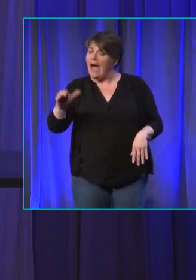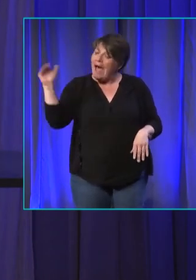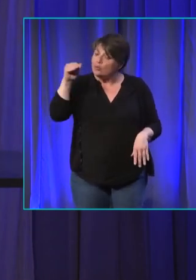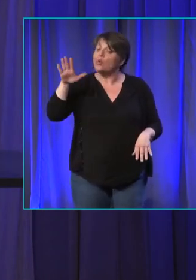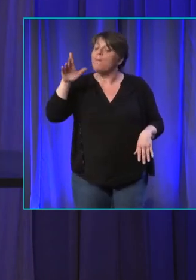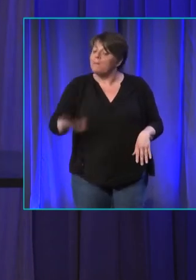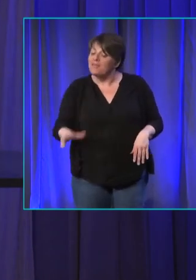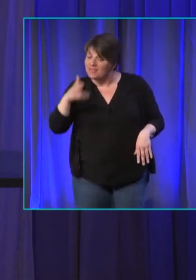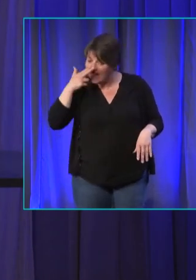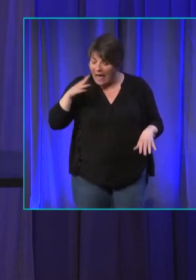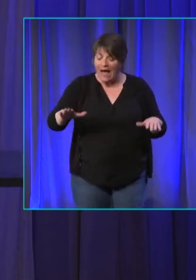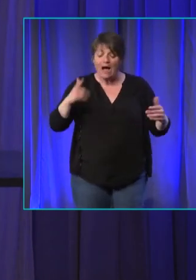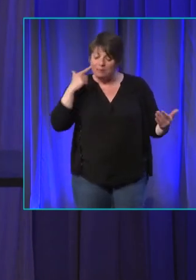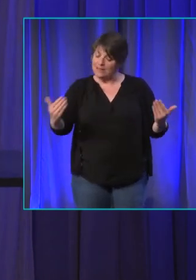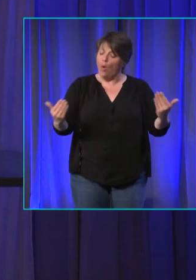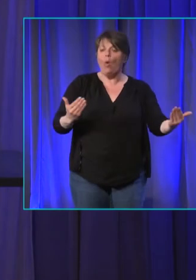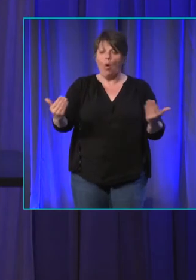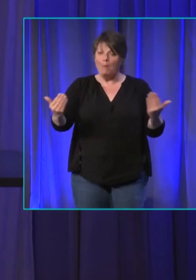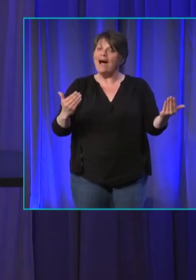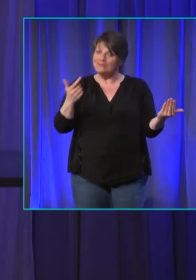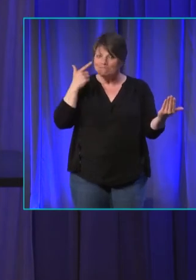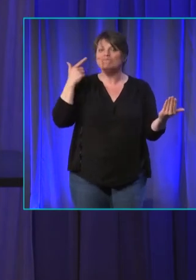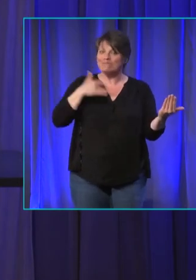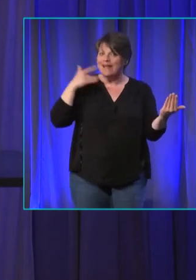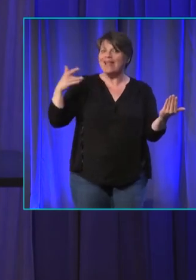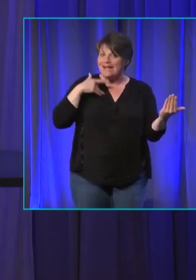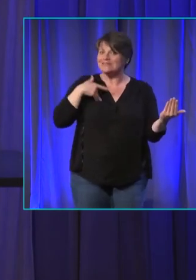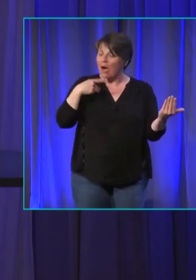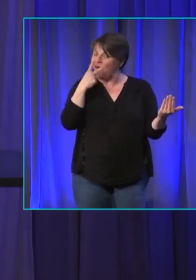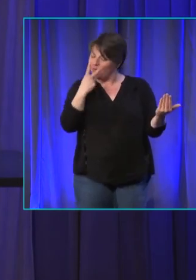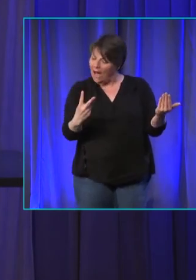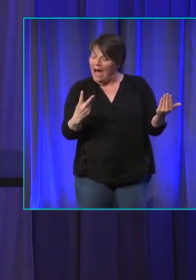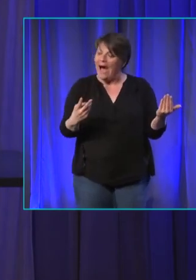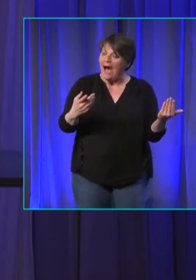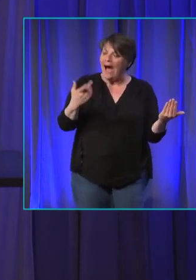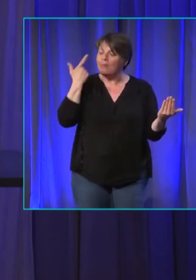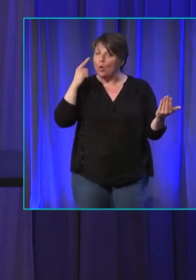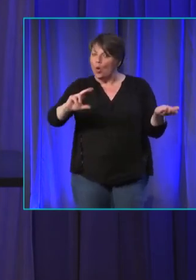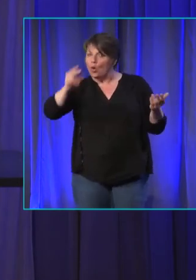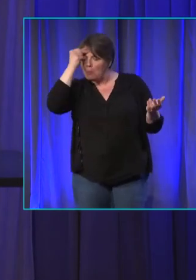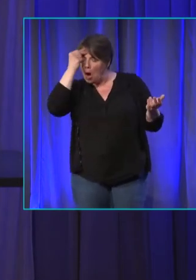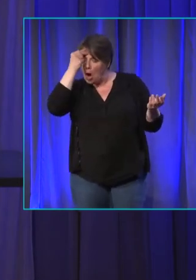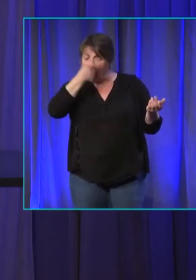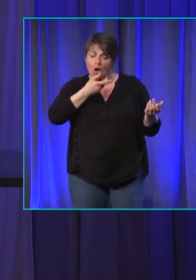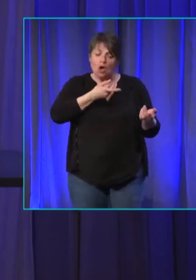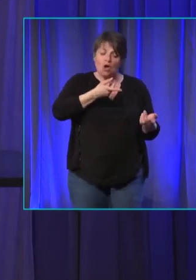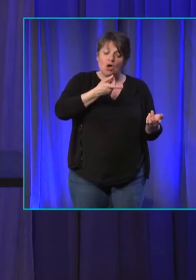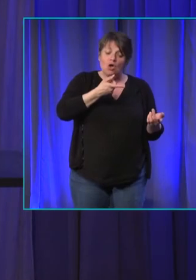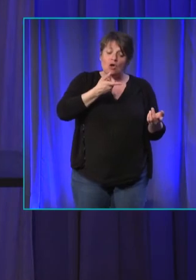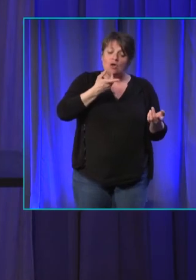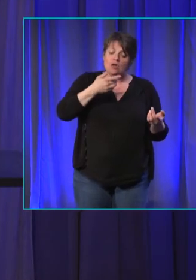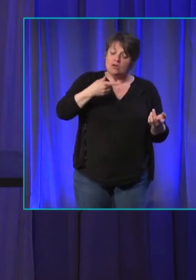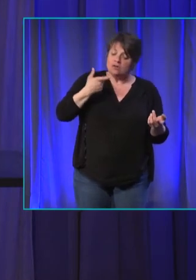sûr, ça pourrait être deux modèles intéressants à comparer pour un peu mieux comprendre ce qui se passe avec l'effet